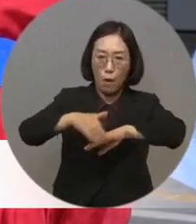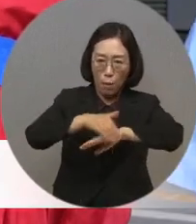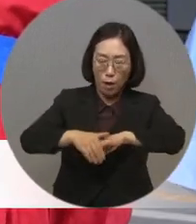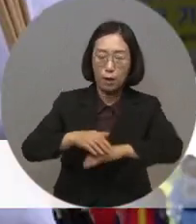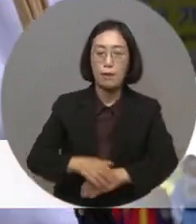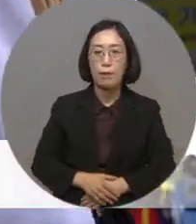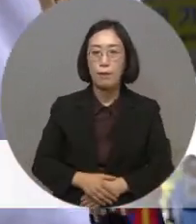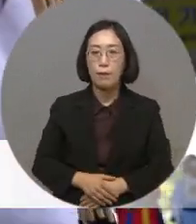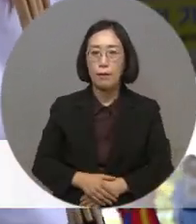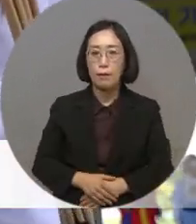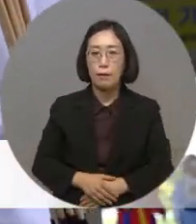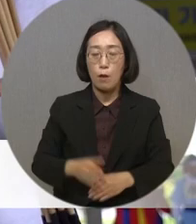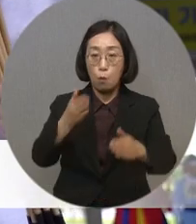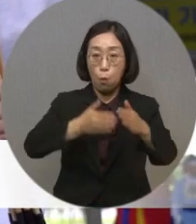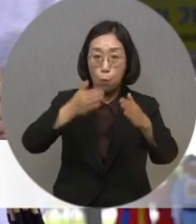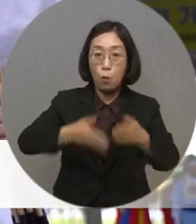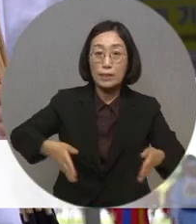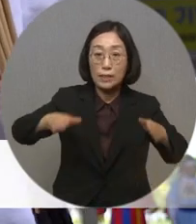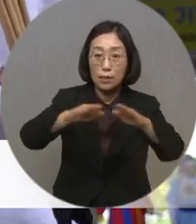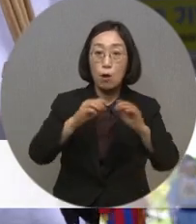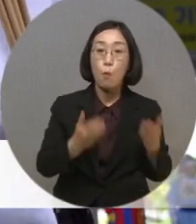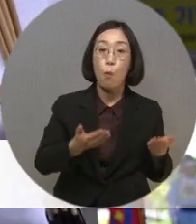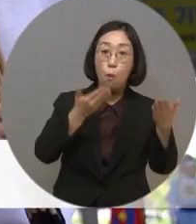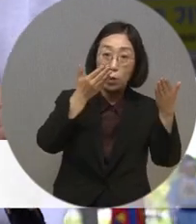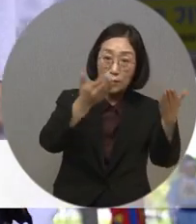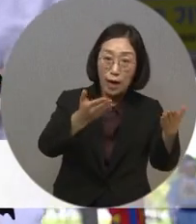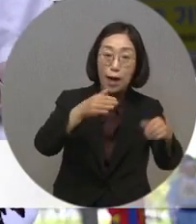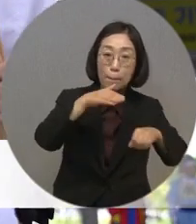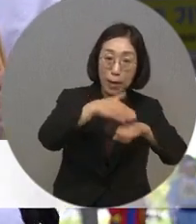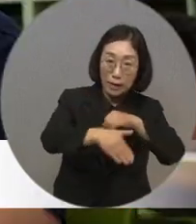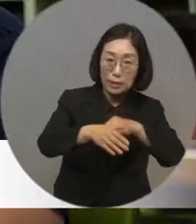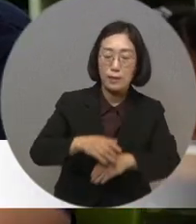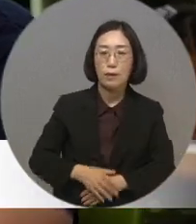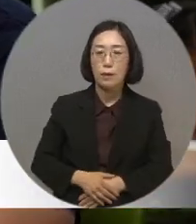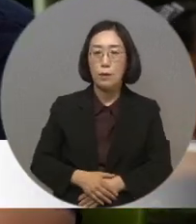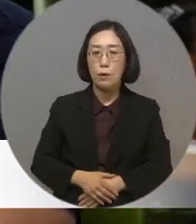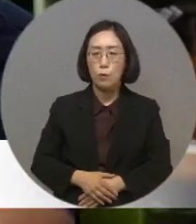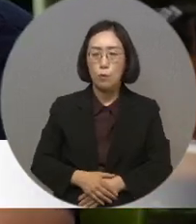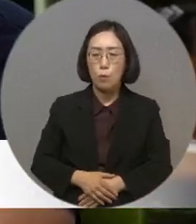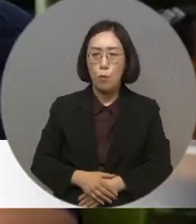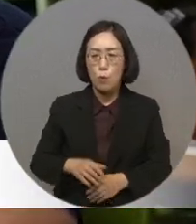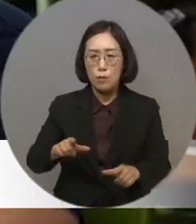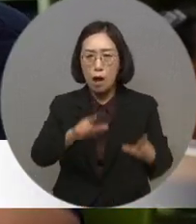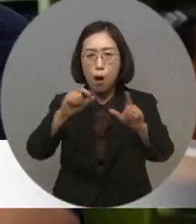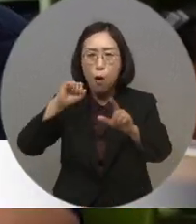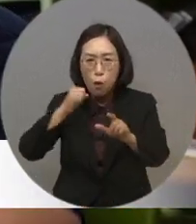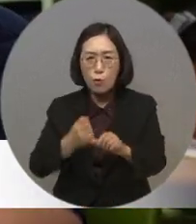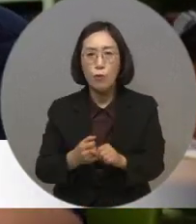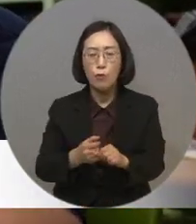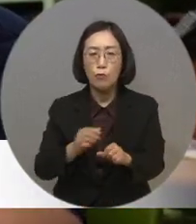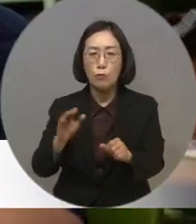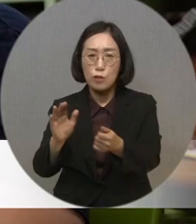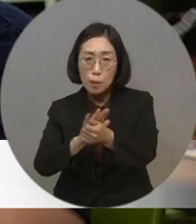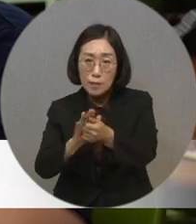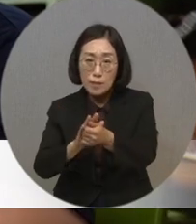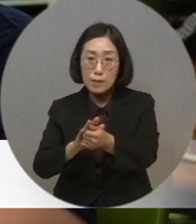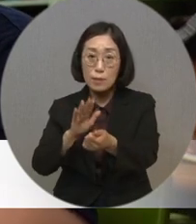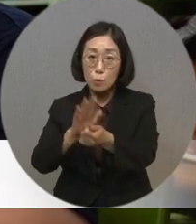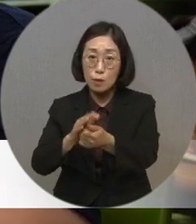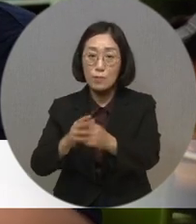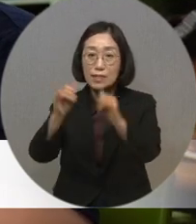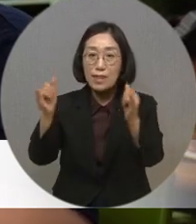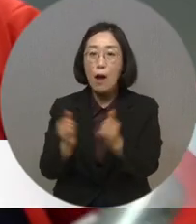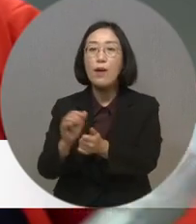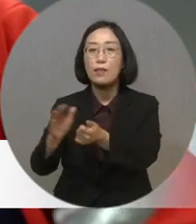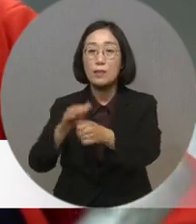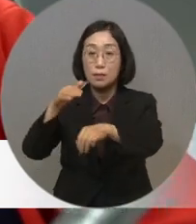예정입니다 공공 시설 봉사 등을 수행하는 공익 활동형 취약 계층과 공공 전문 서비스를 지원하는 사회